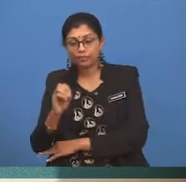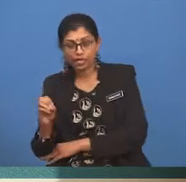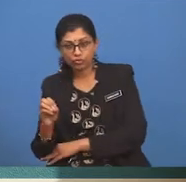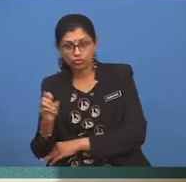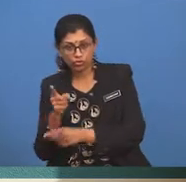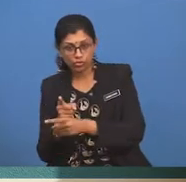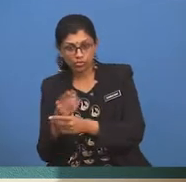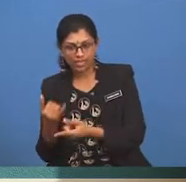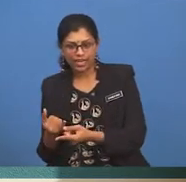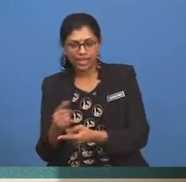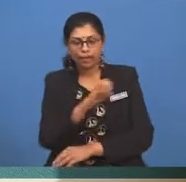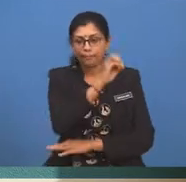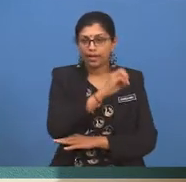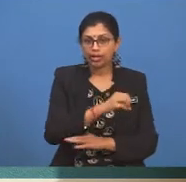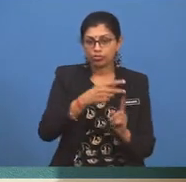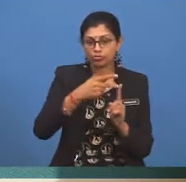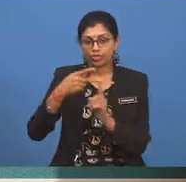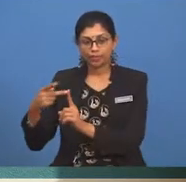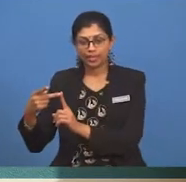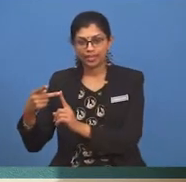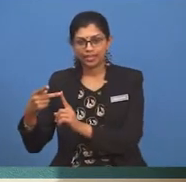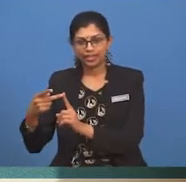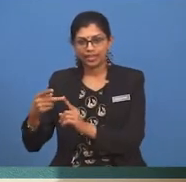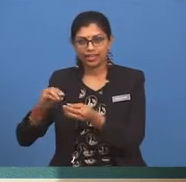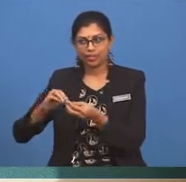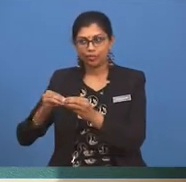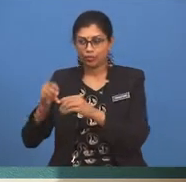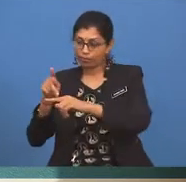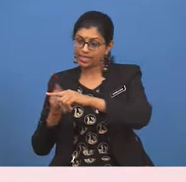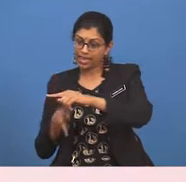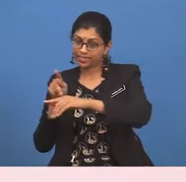Cikgu akan berikan contoh terlebih dahulu, okey?